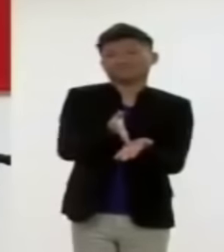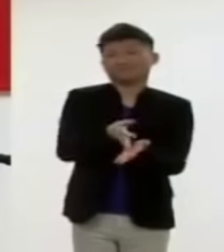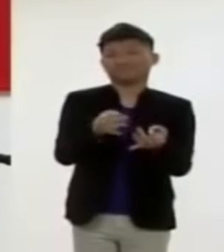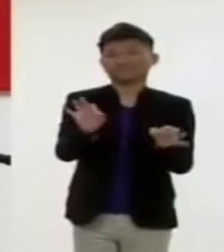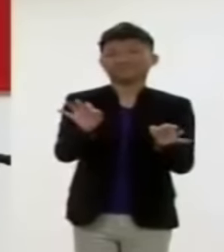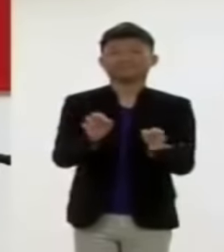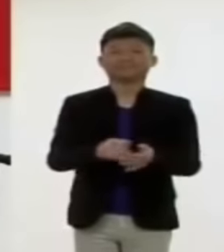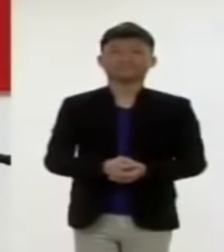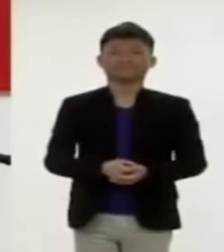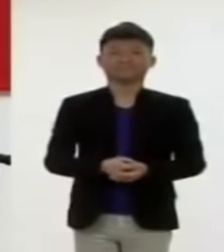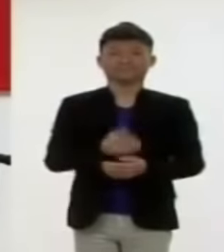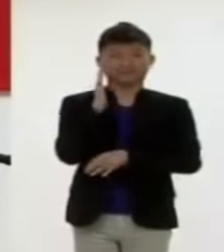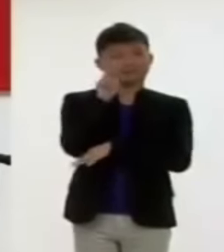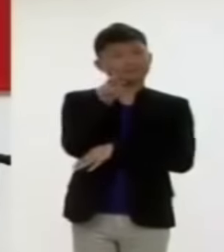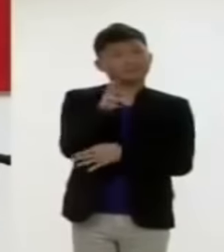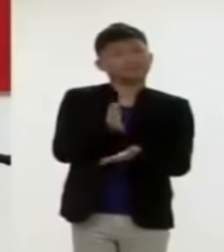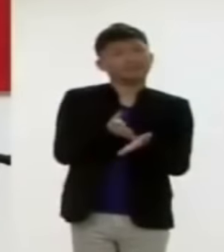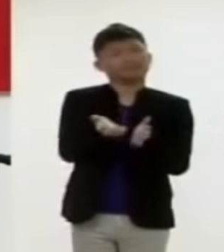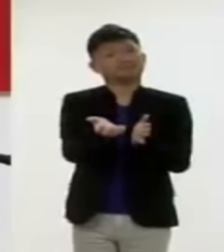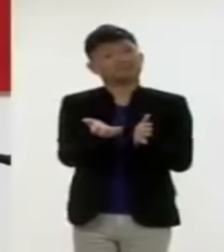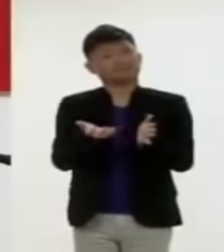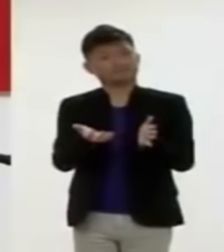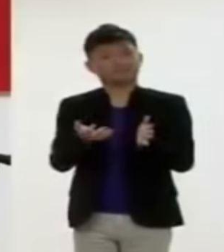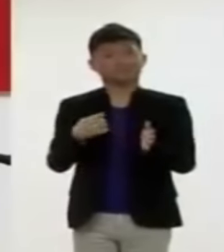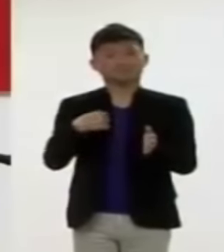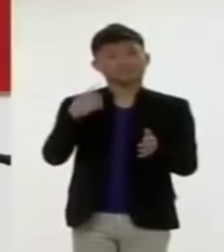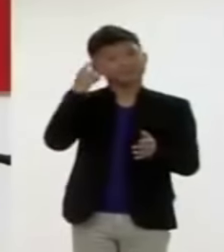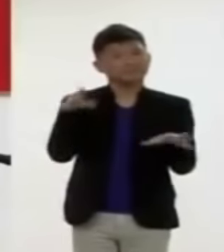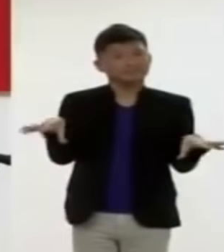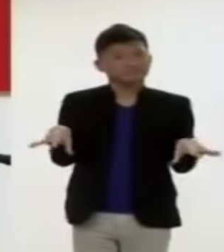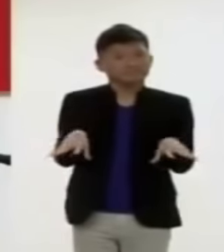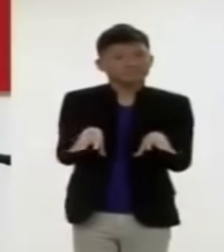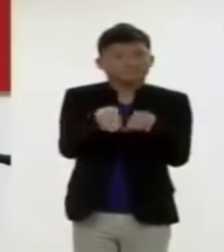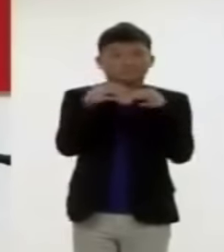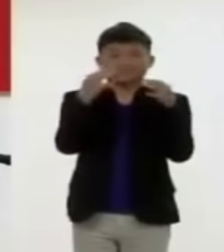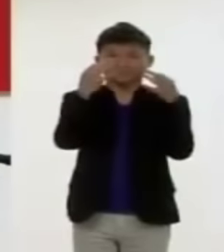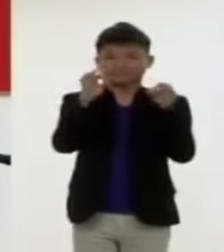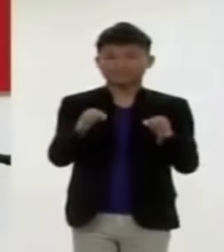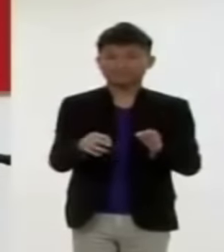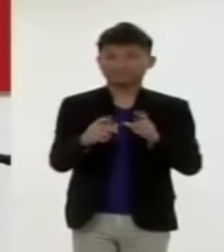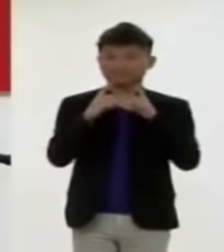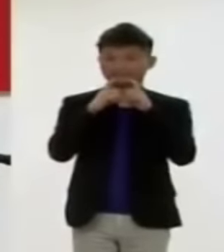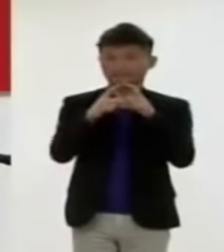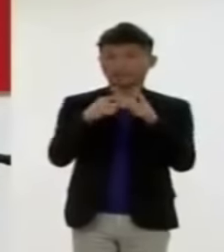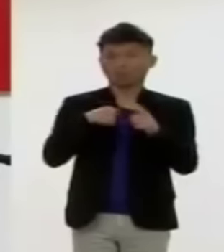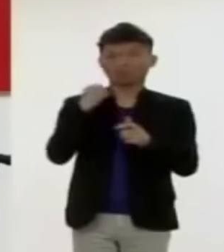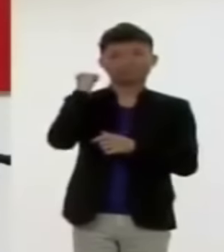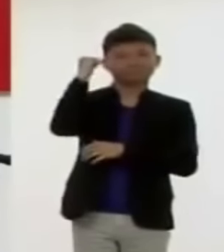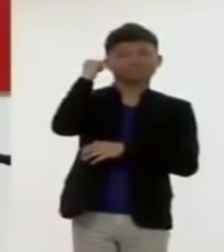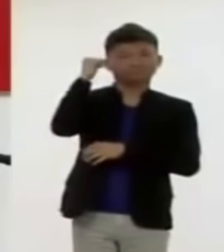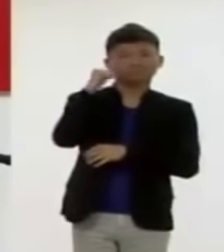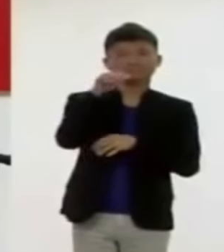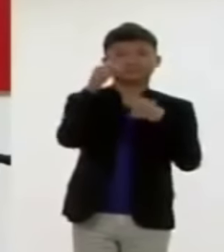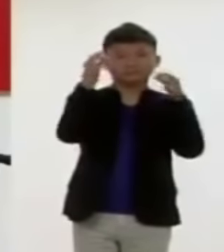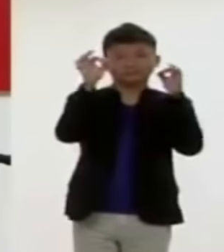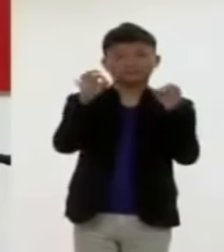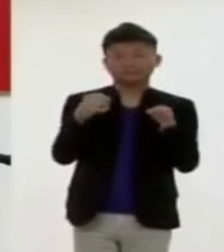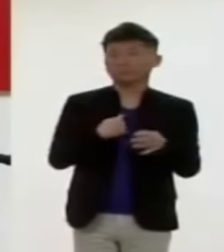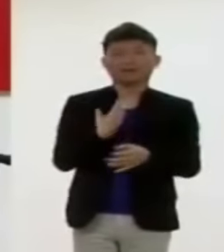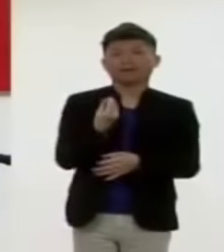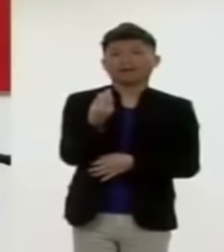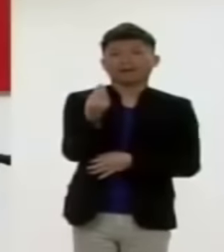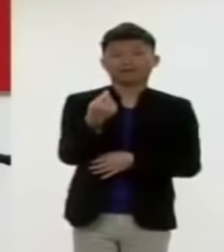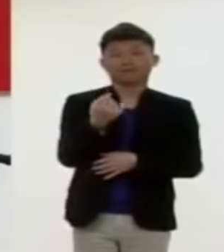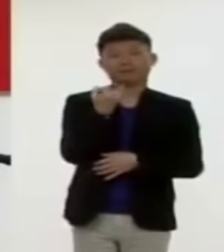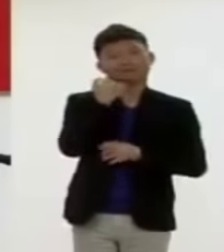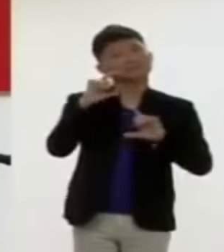在我讲我的政见的时候，我想归纳起来说，我没有太多口号，我可能会讲我